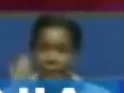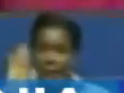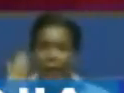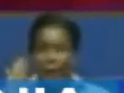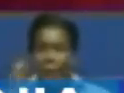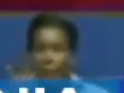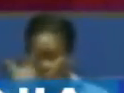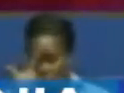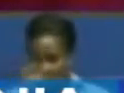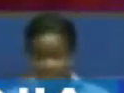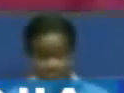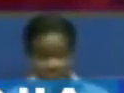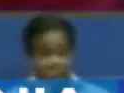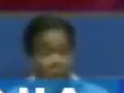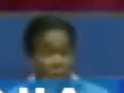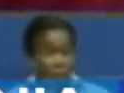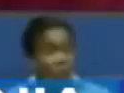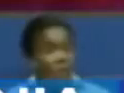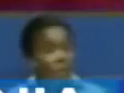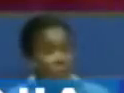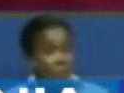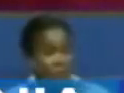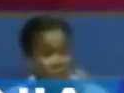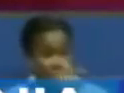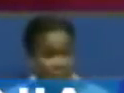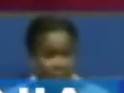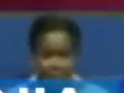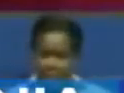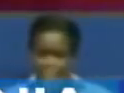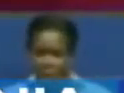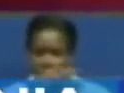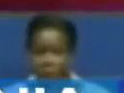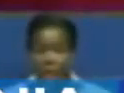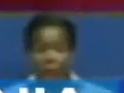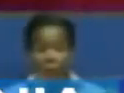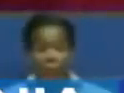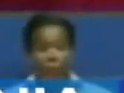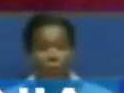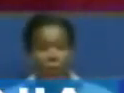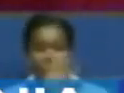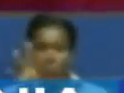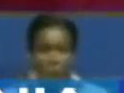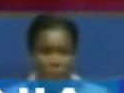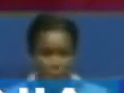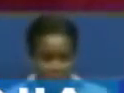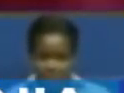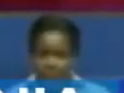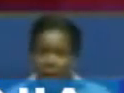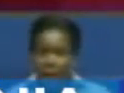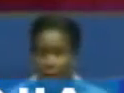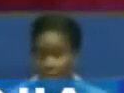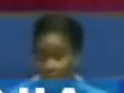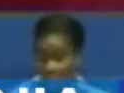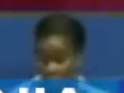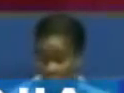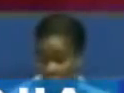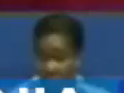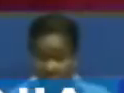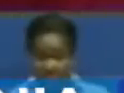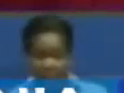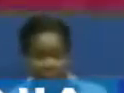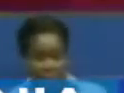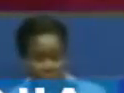wa Tanzania na kuitumikia kwa moyo wangu wote, na kwamba nitaihifadhi, nitailinda